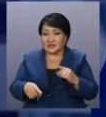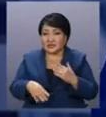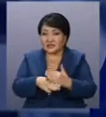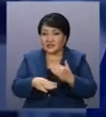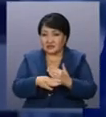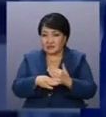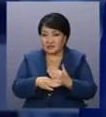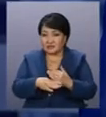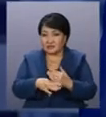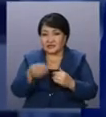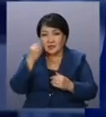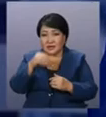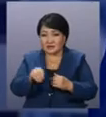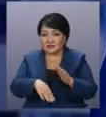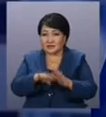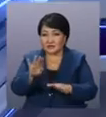қандай жұмыстар атқарып жатсыздар?